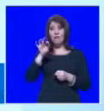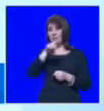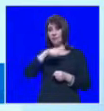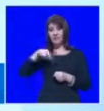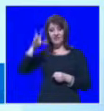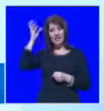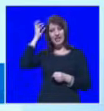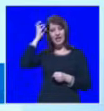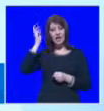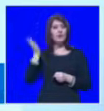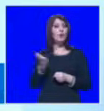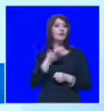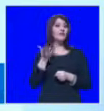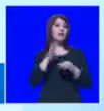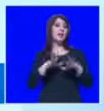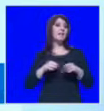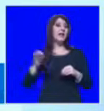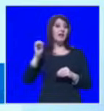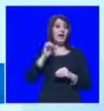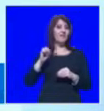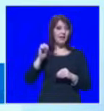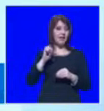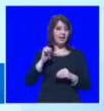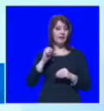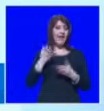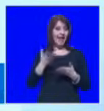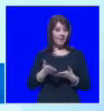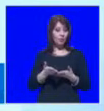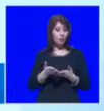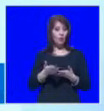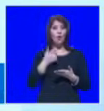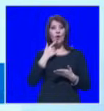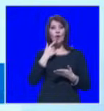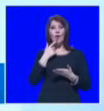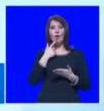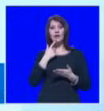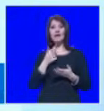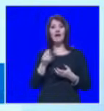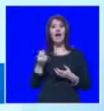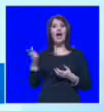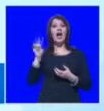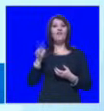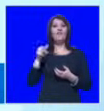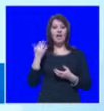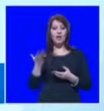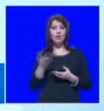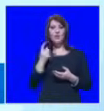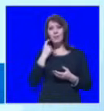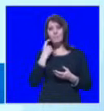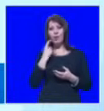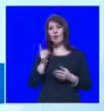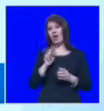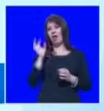които вече е приела еврото, особено излизайки от състояние на валутен борд, няма отрицателни ефекти